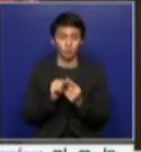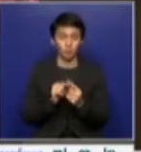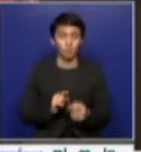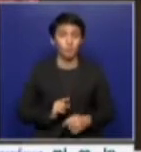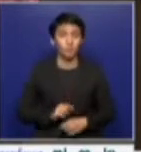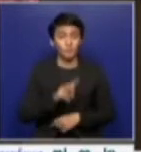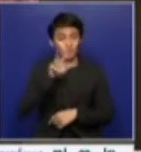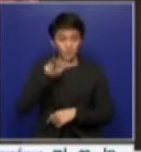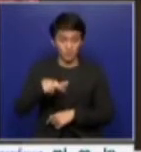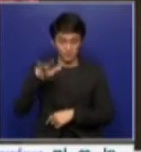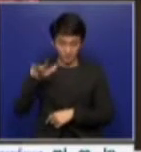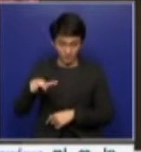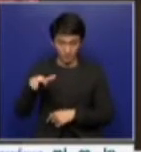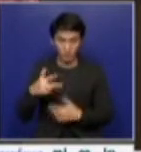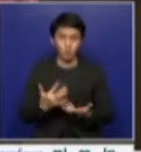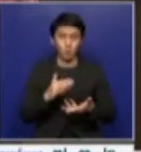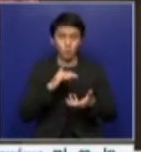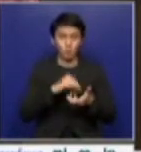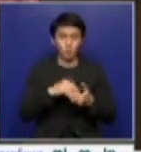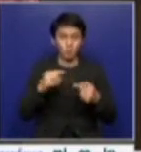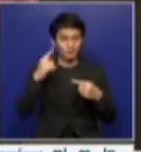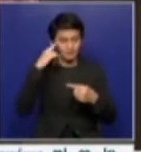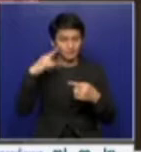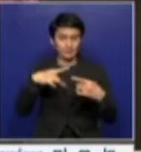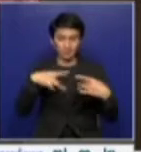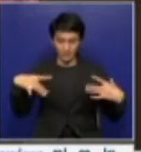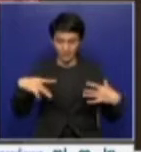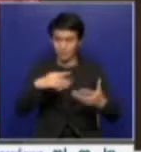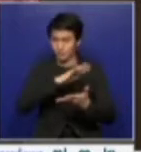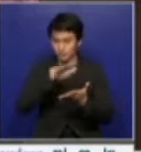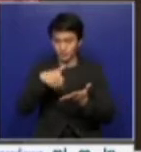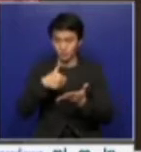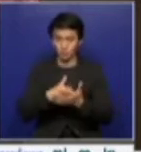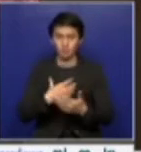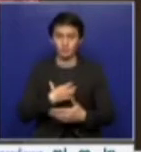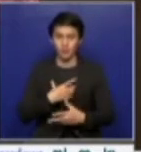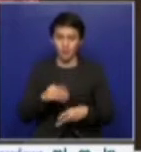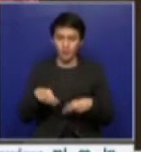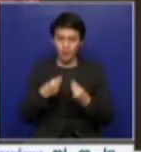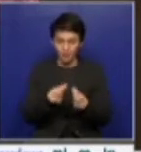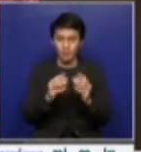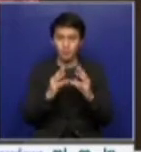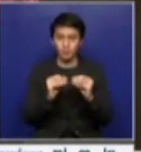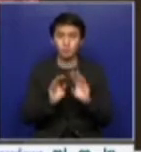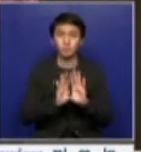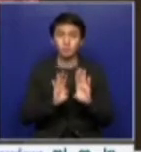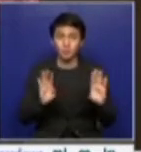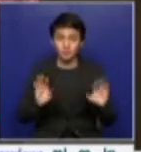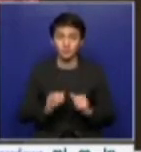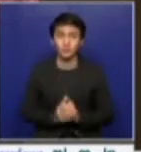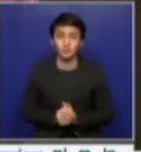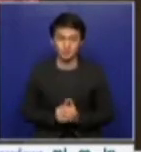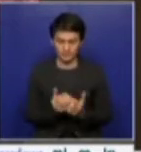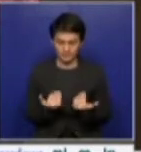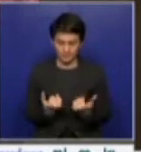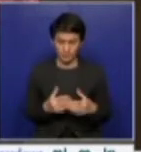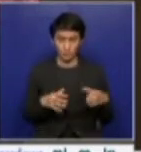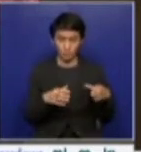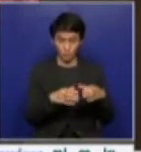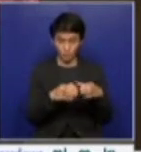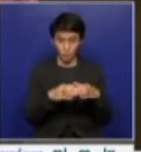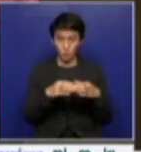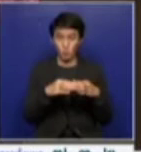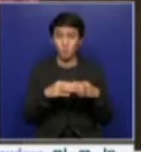และพรรคร่วมฝ่ายค้านคะโดยพรรคเพื่อไทยและพรรคร่วมฝ่ายค้านนั้น